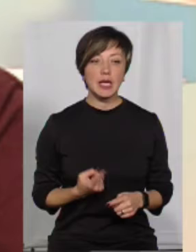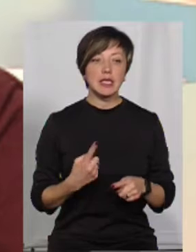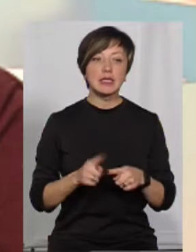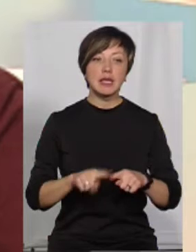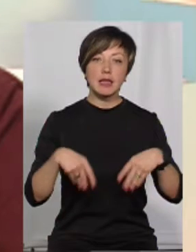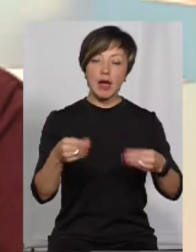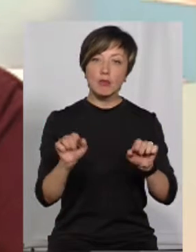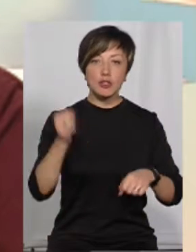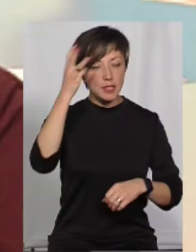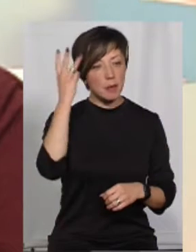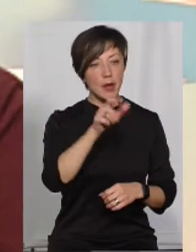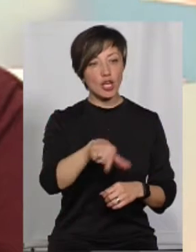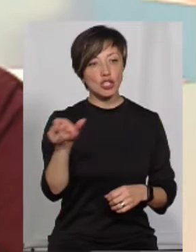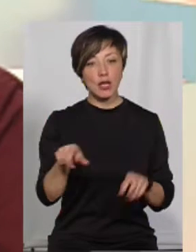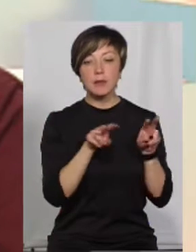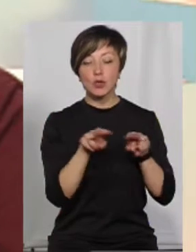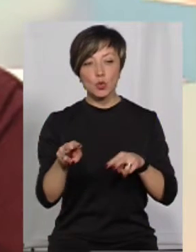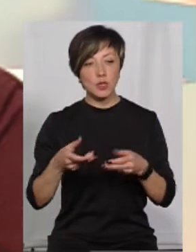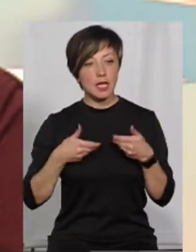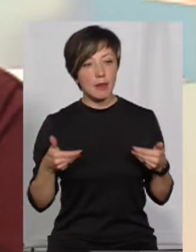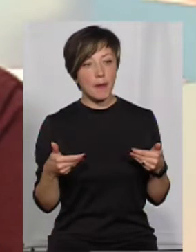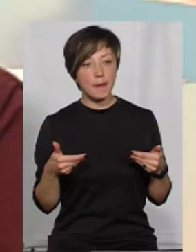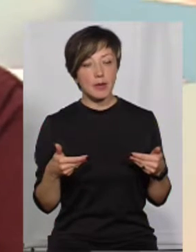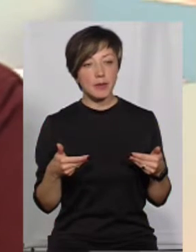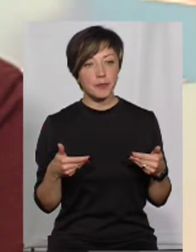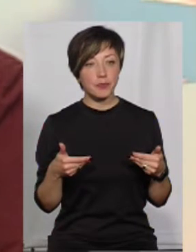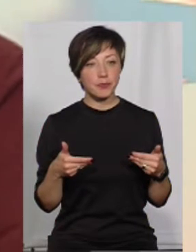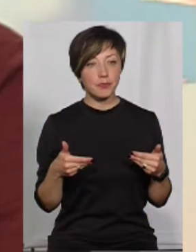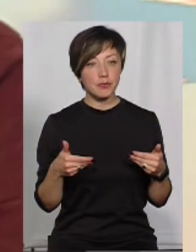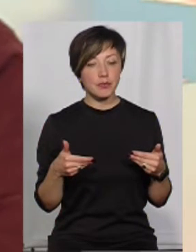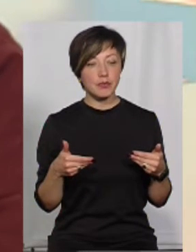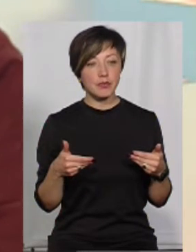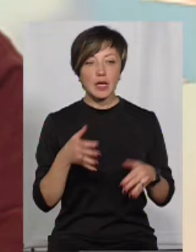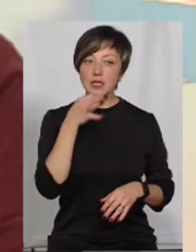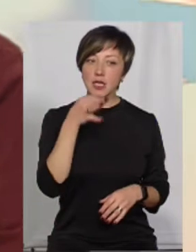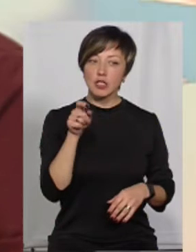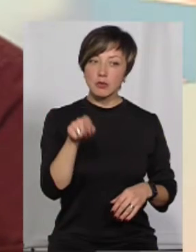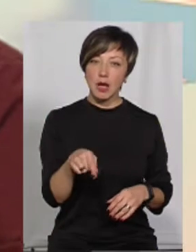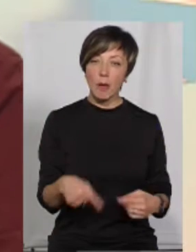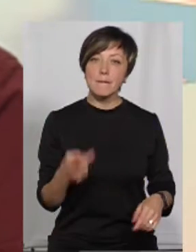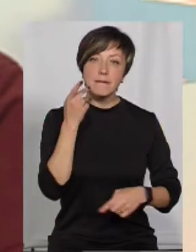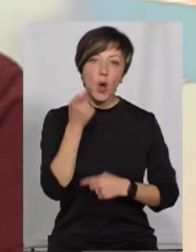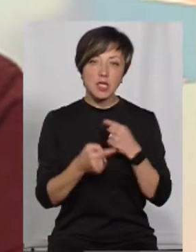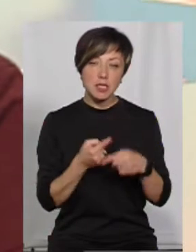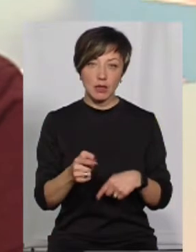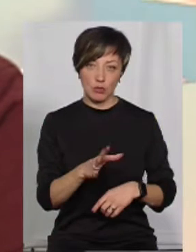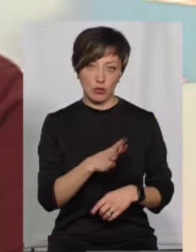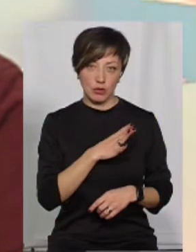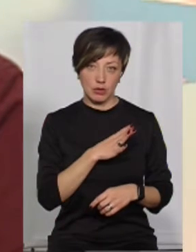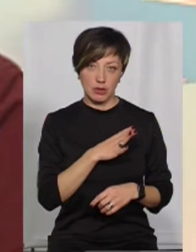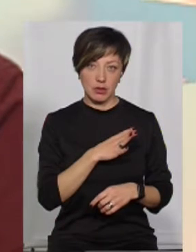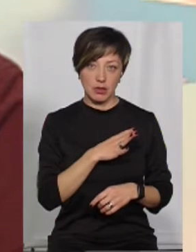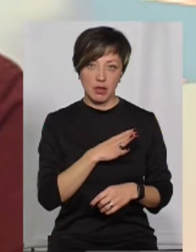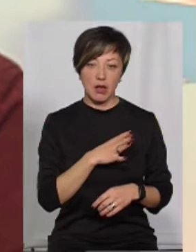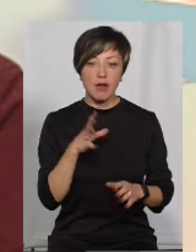хмельничанам, які слідкують за нами, вести, скажімо так, постійно бути